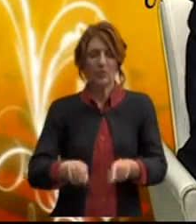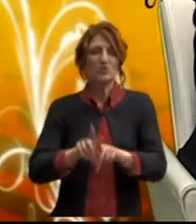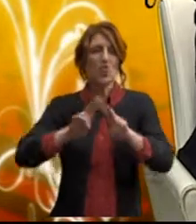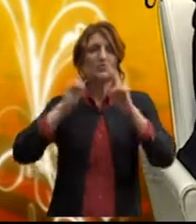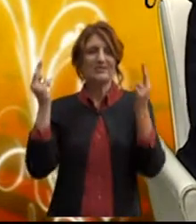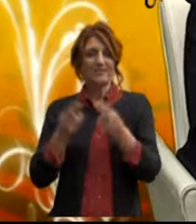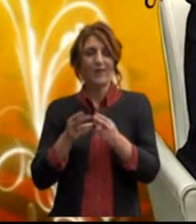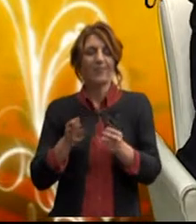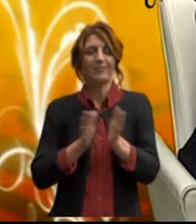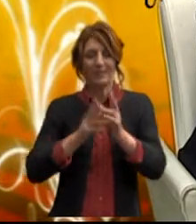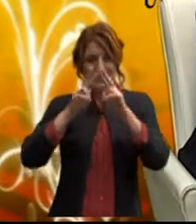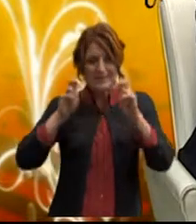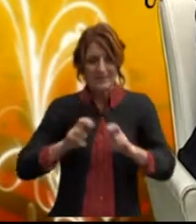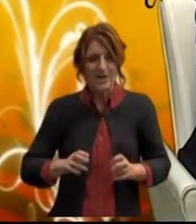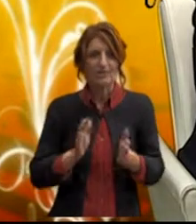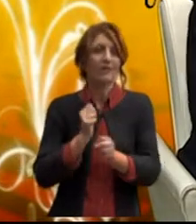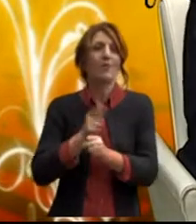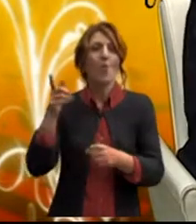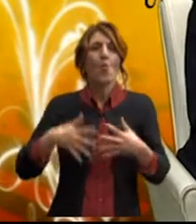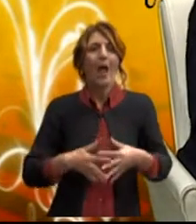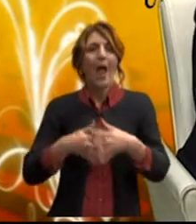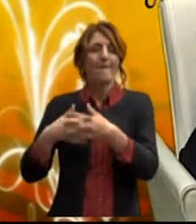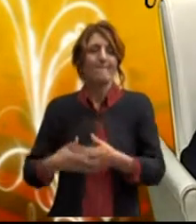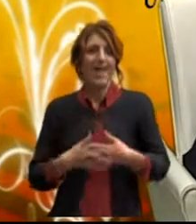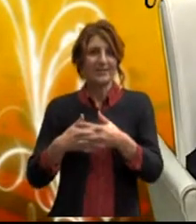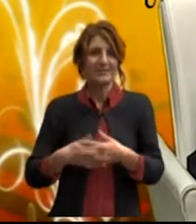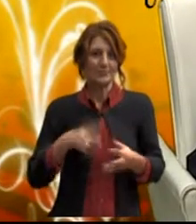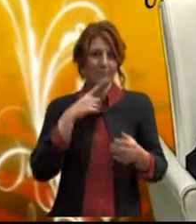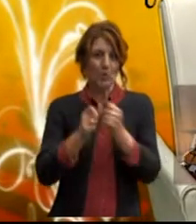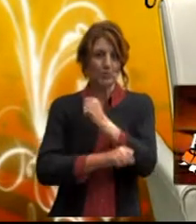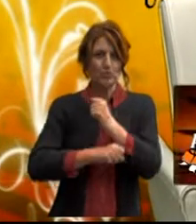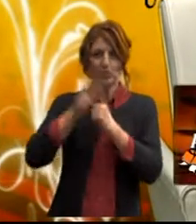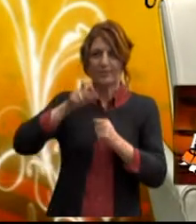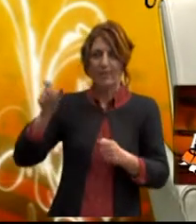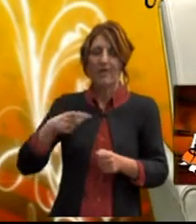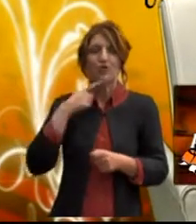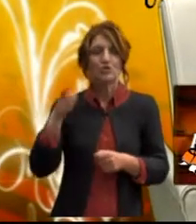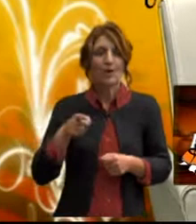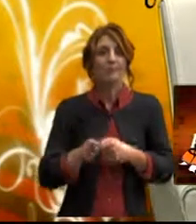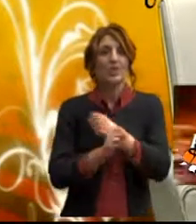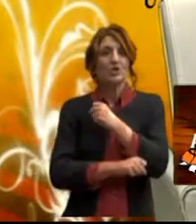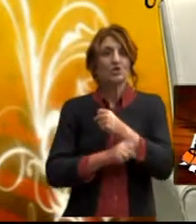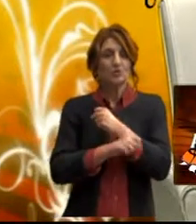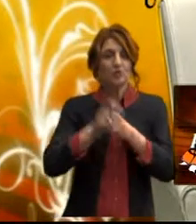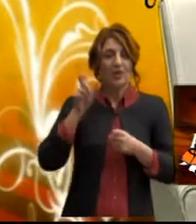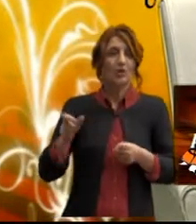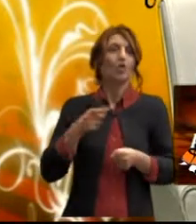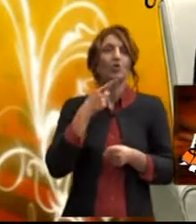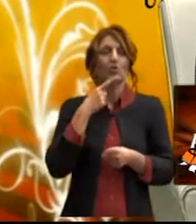su istraživanja u Americi, na primjer, među studentima. Su našli da studenti kod kojih su